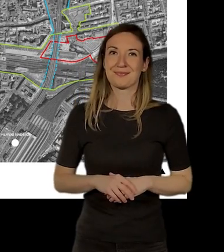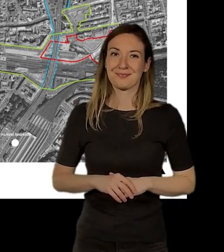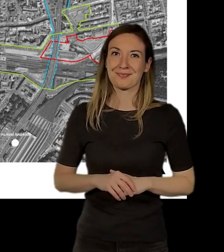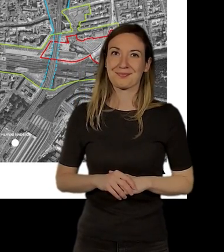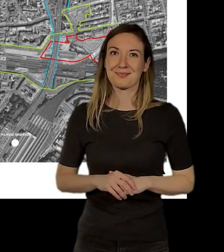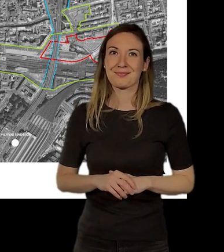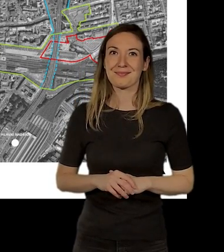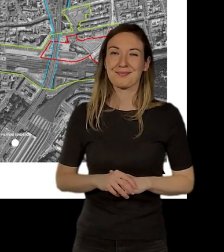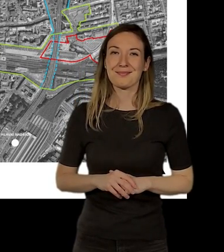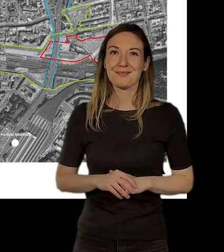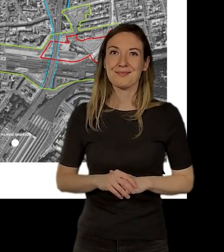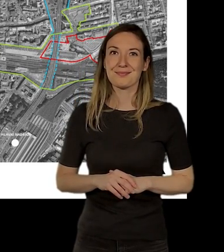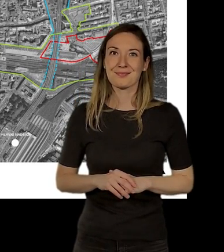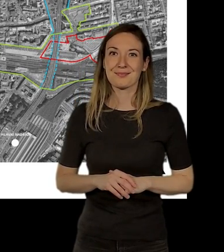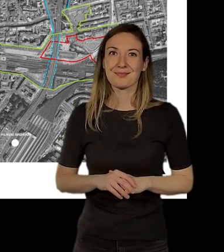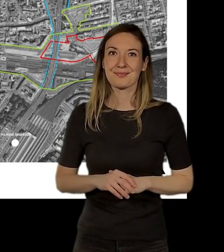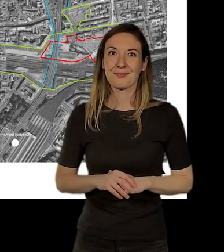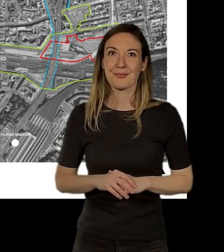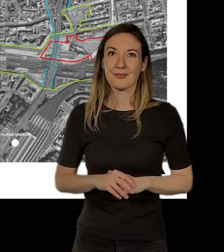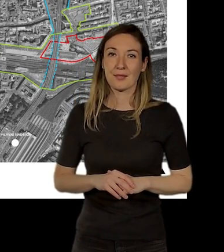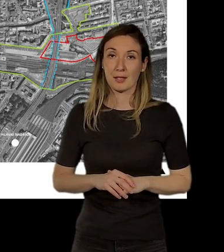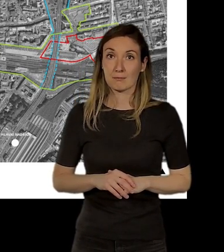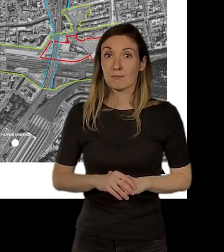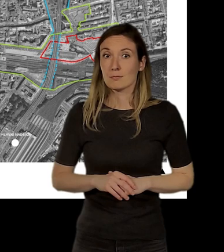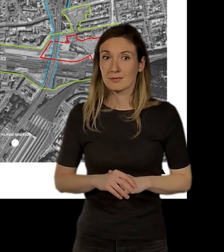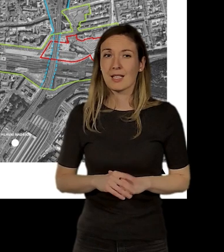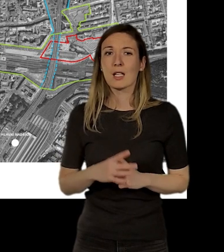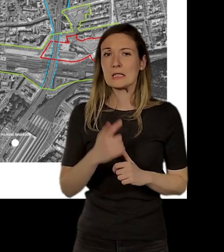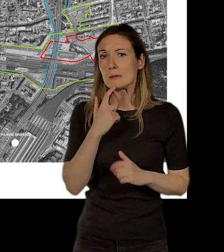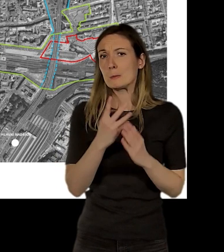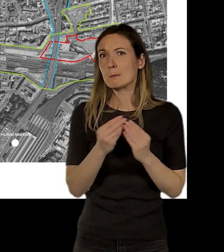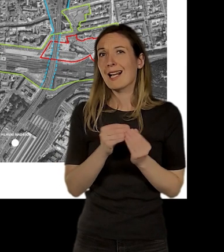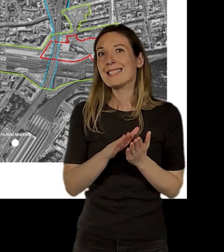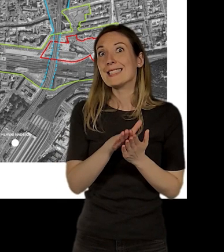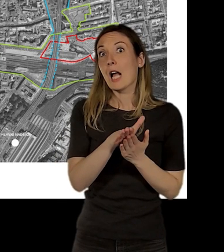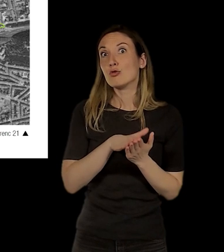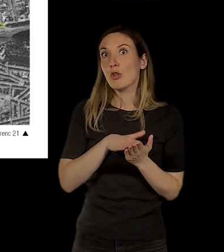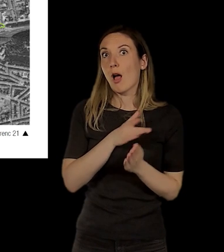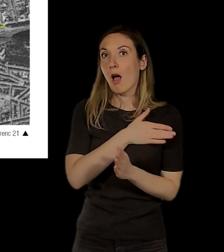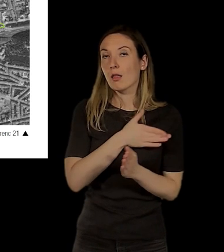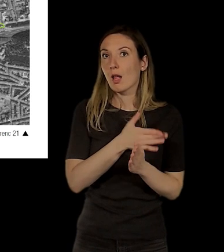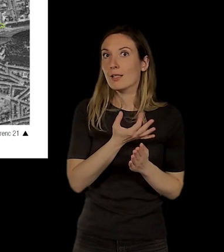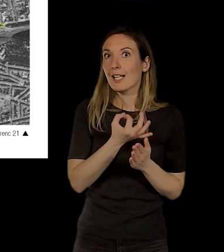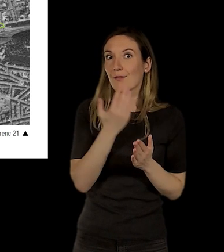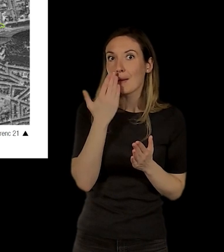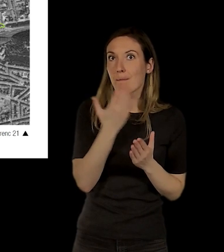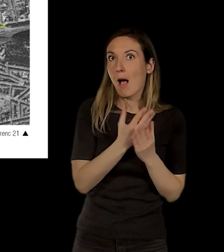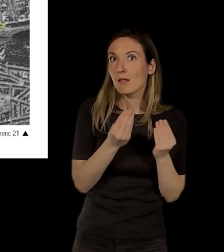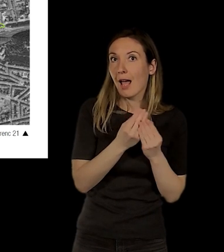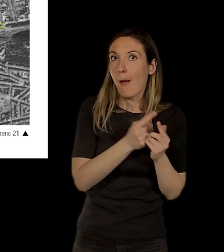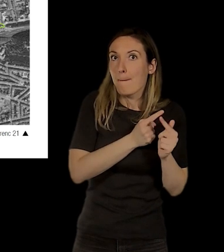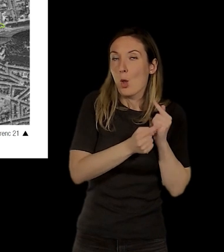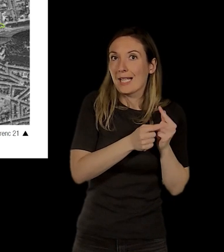My jsme v ten příběh, abych ten slib toho vhledu do té kuchyně vlastně